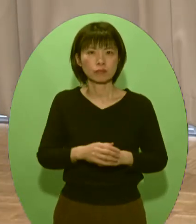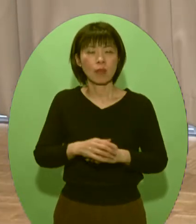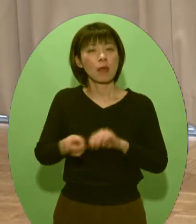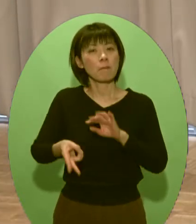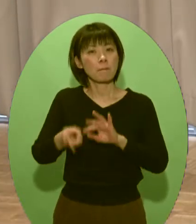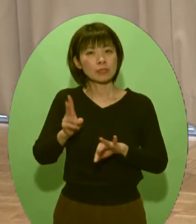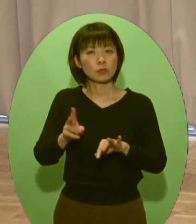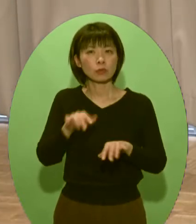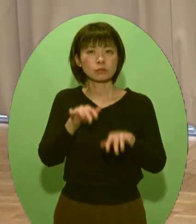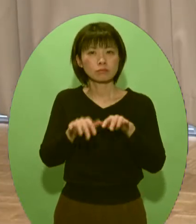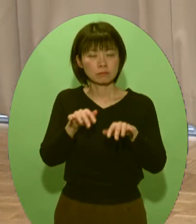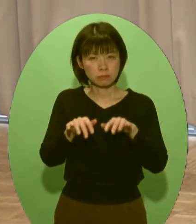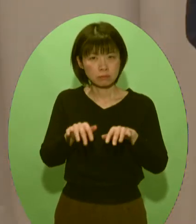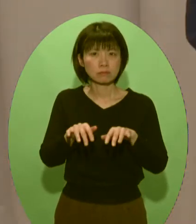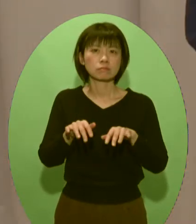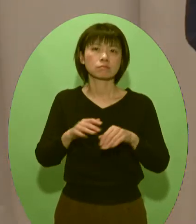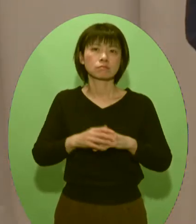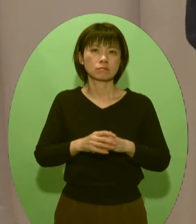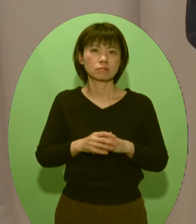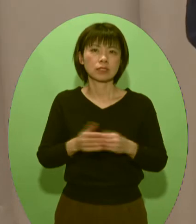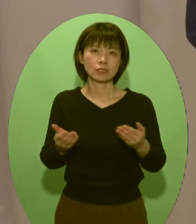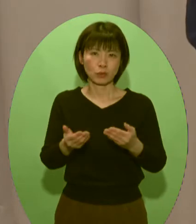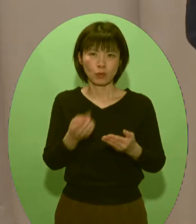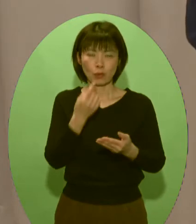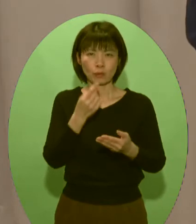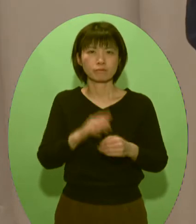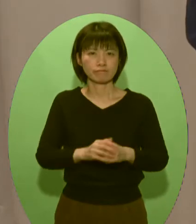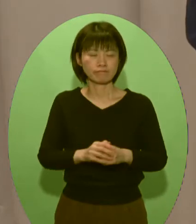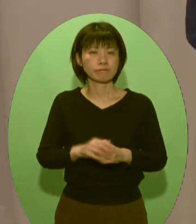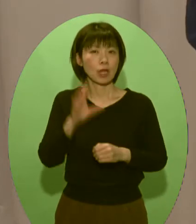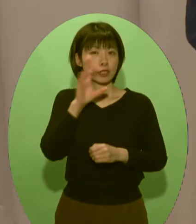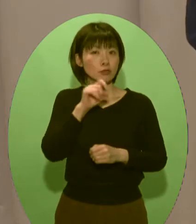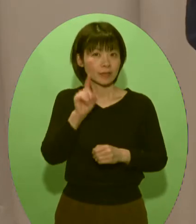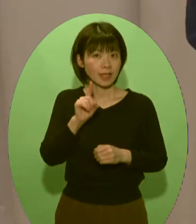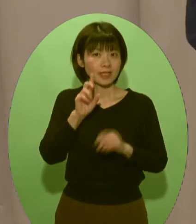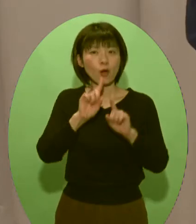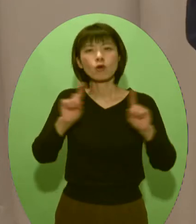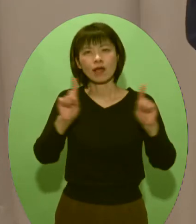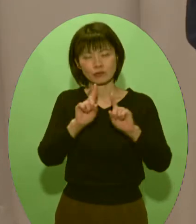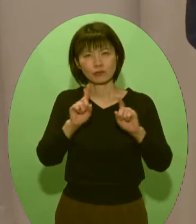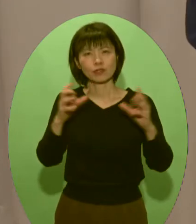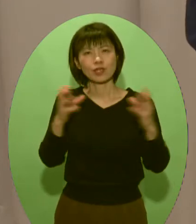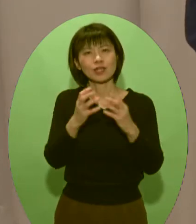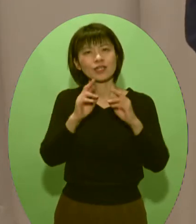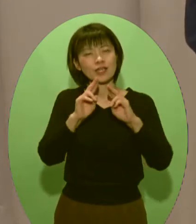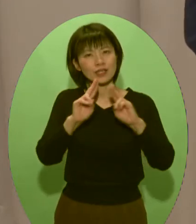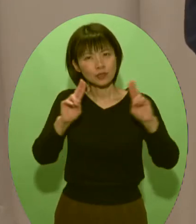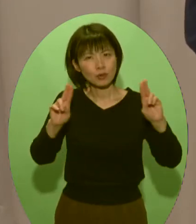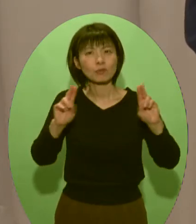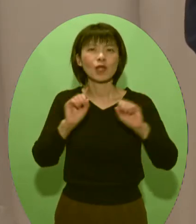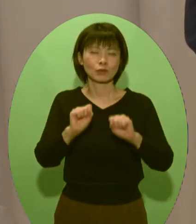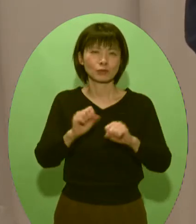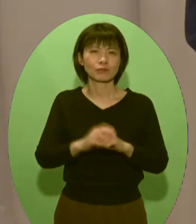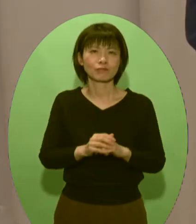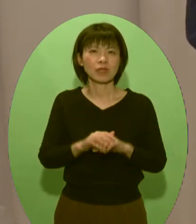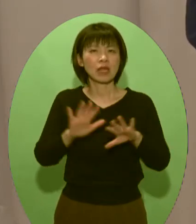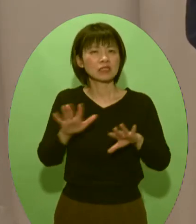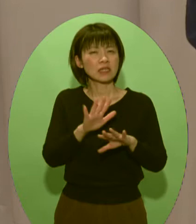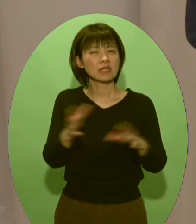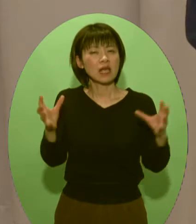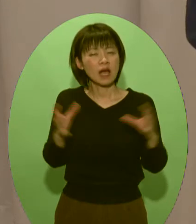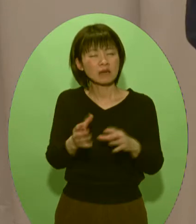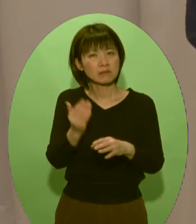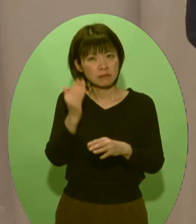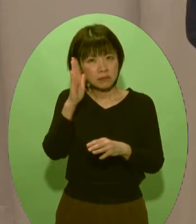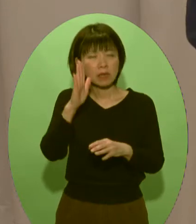事をしています。趣味は音楽で合唱とかもやってるんですが、最近はあまり思うようにできな